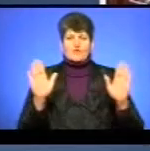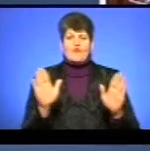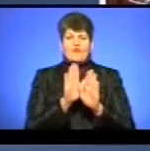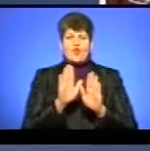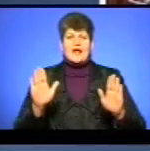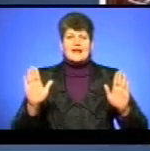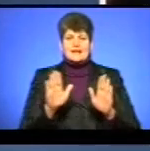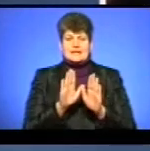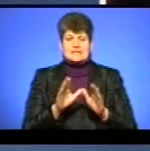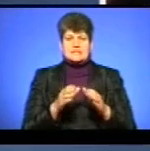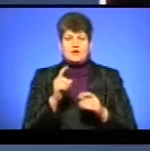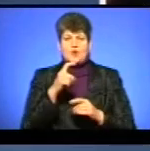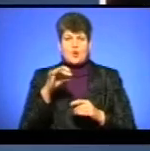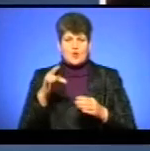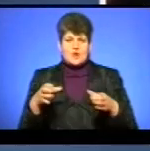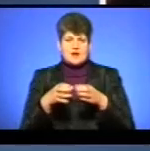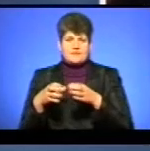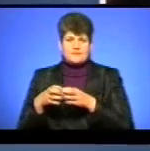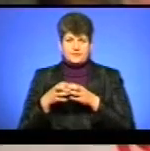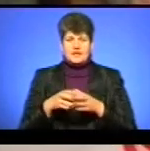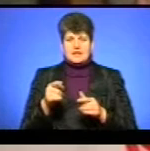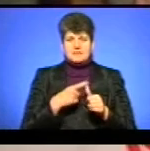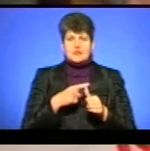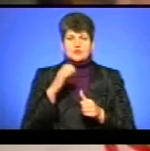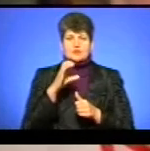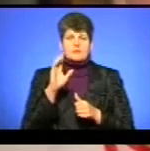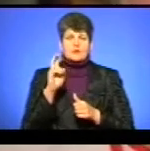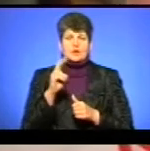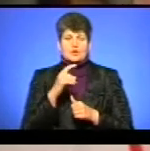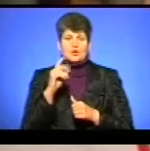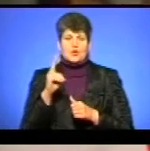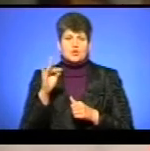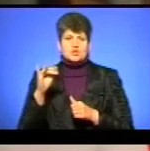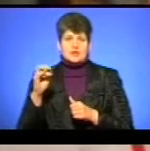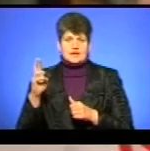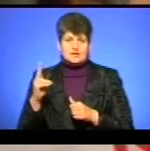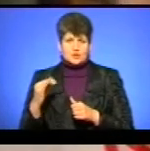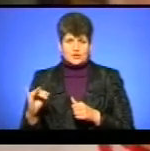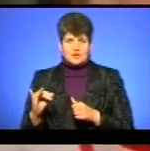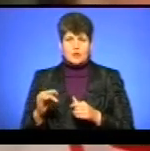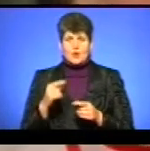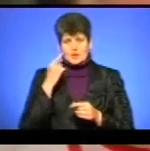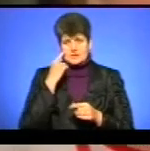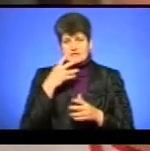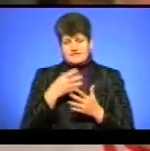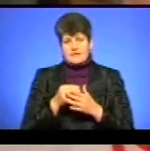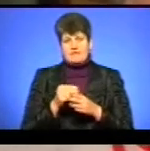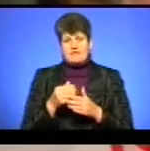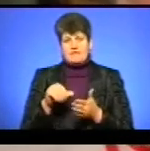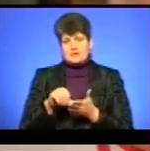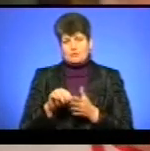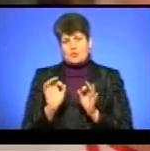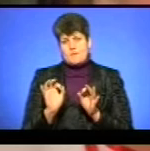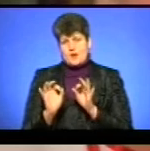хорових колективів імені Соломії Крушельницької. Оцінюю свій виступ нормально. Було трошки